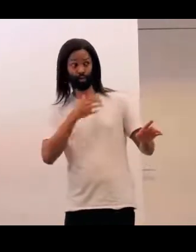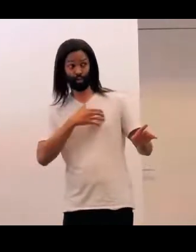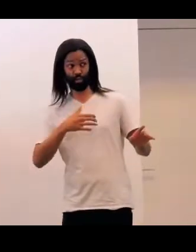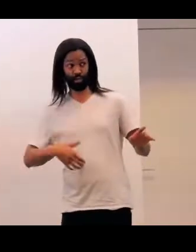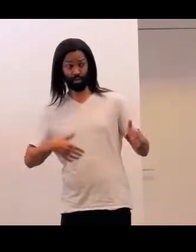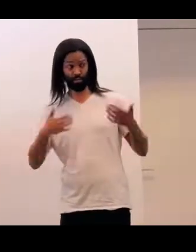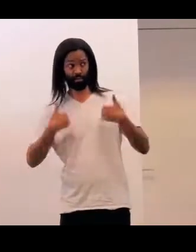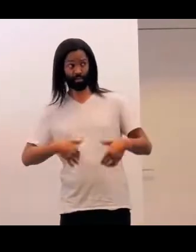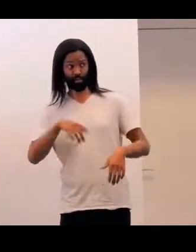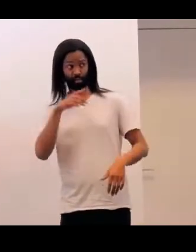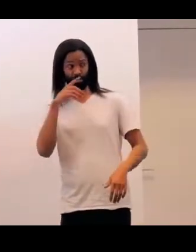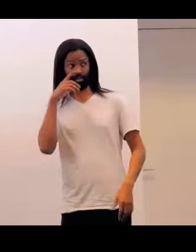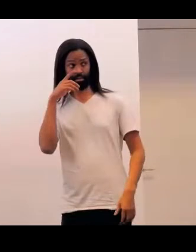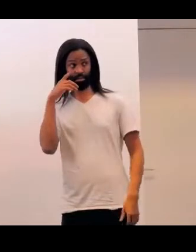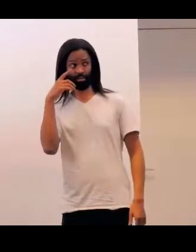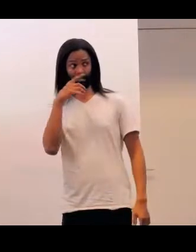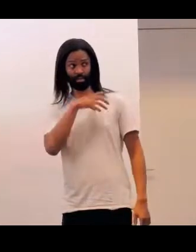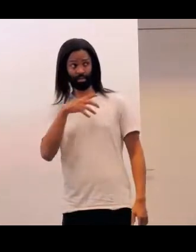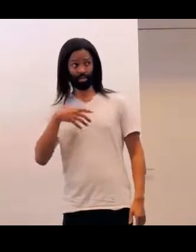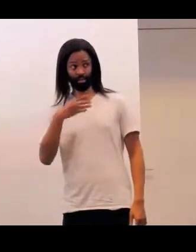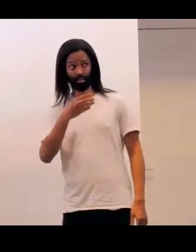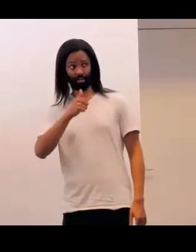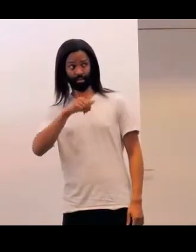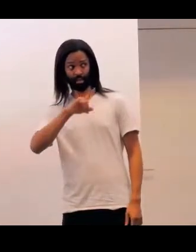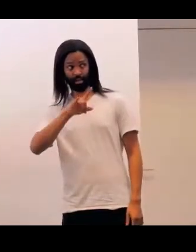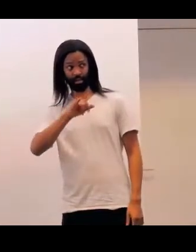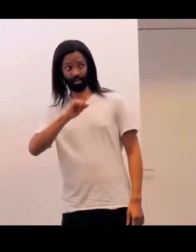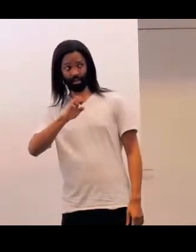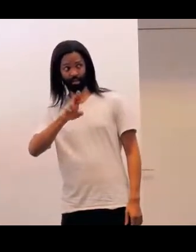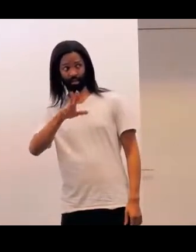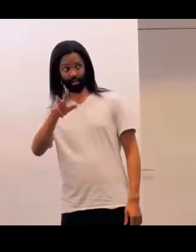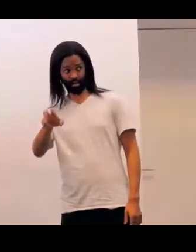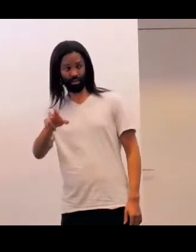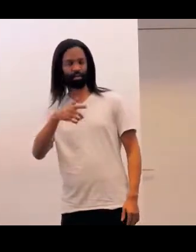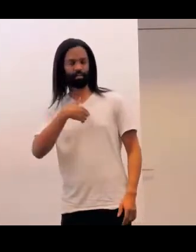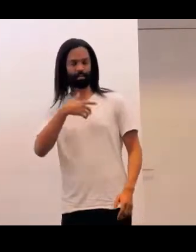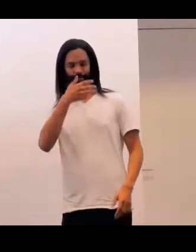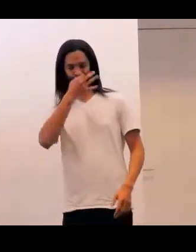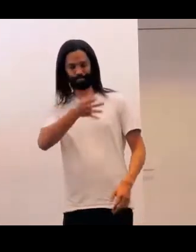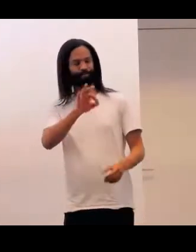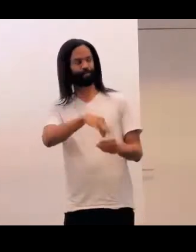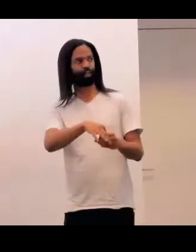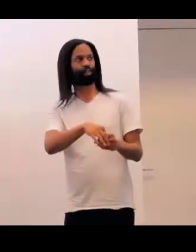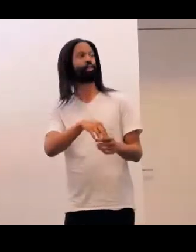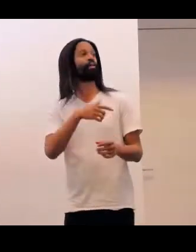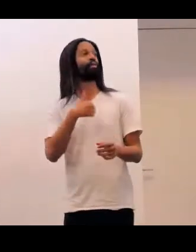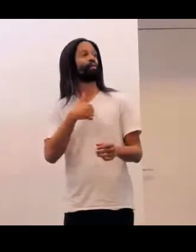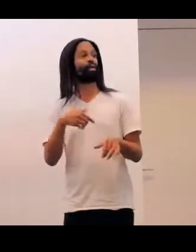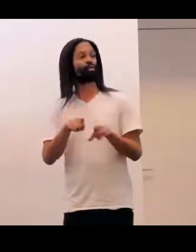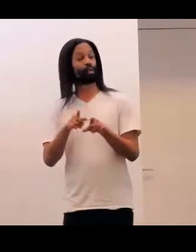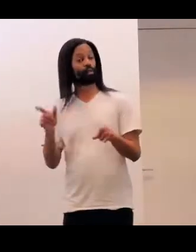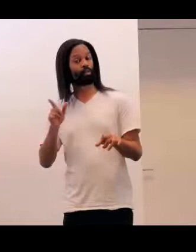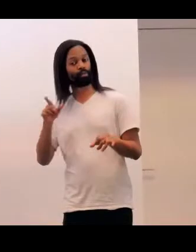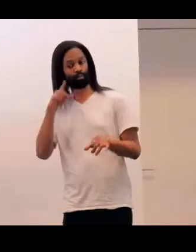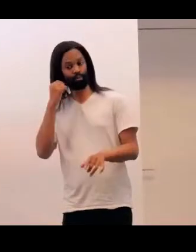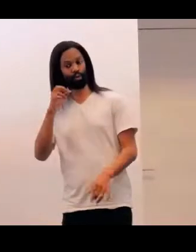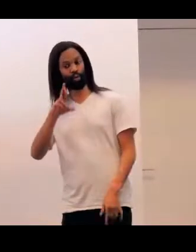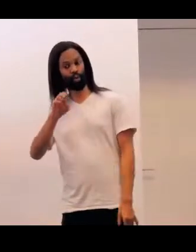J'ai raté le vote en route, là, donc je vote pour moi et pour Olivier Rouillet.